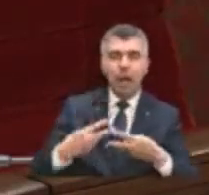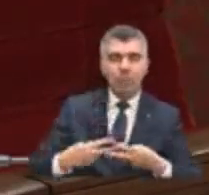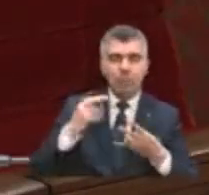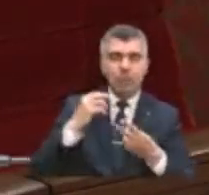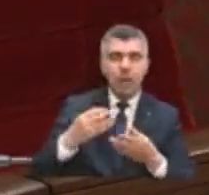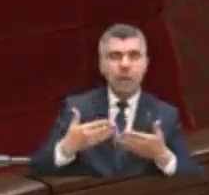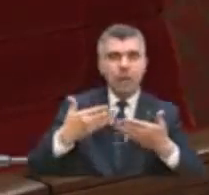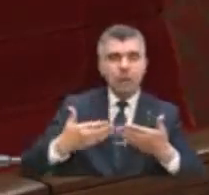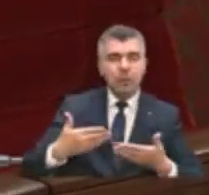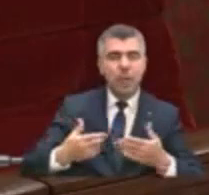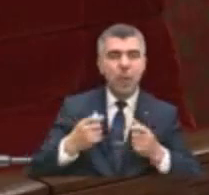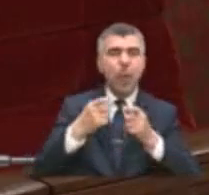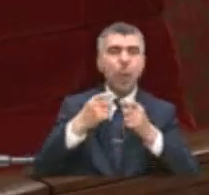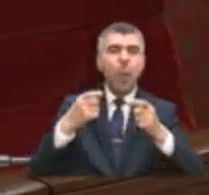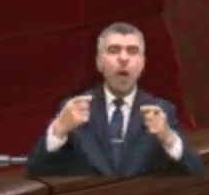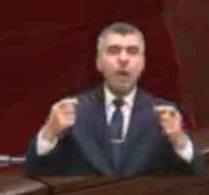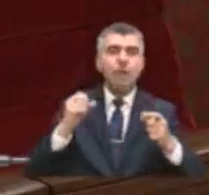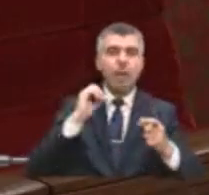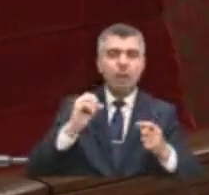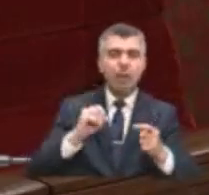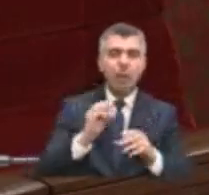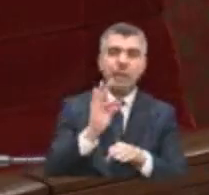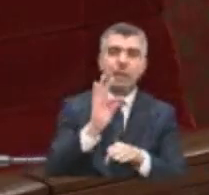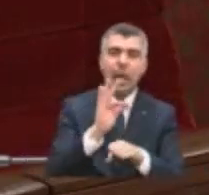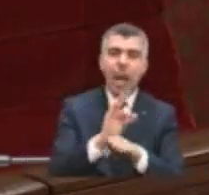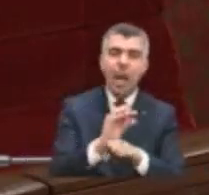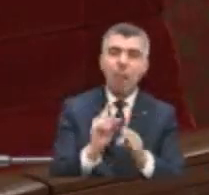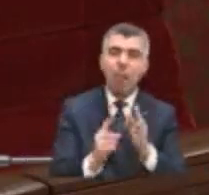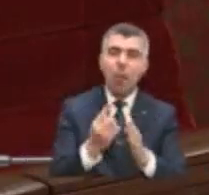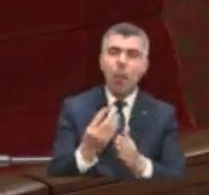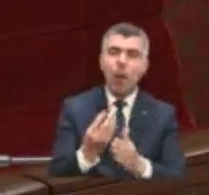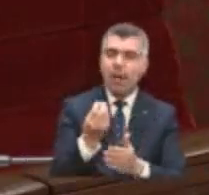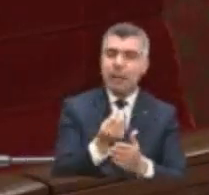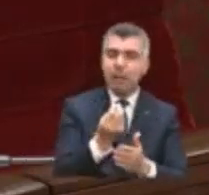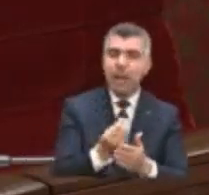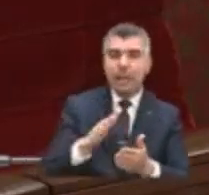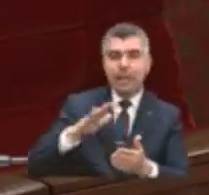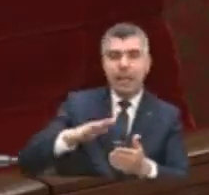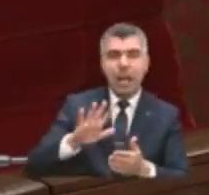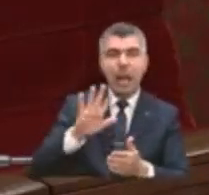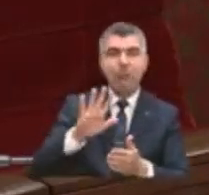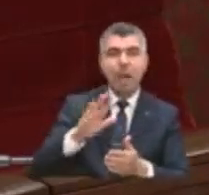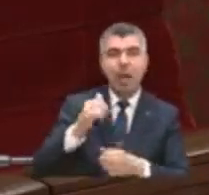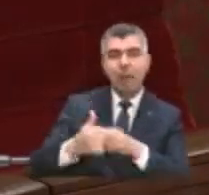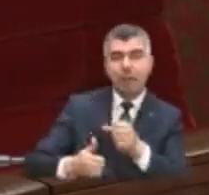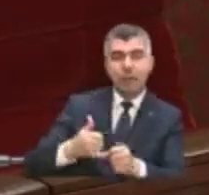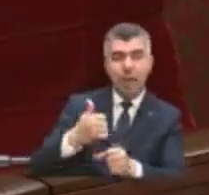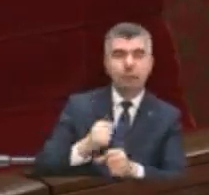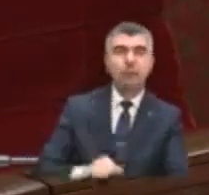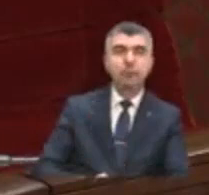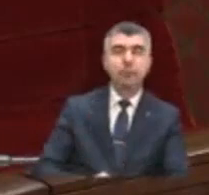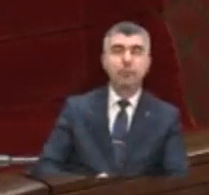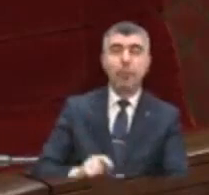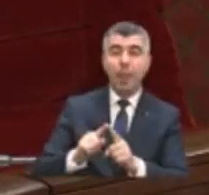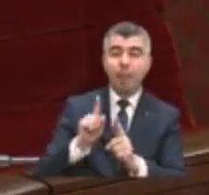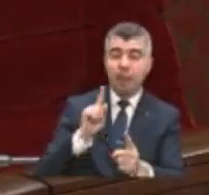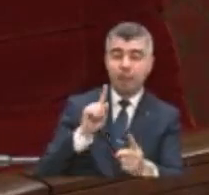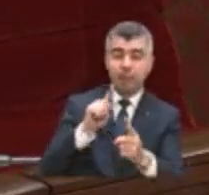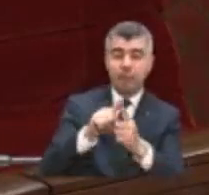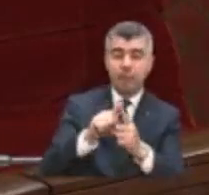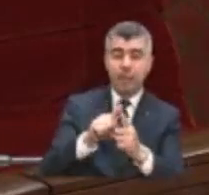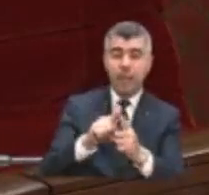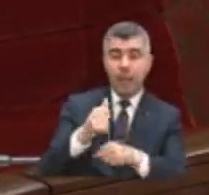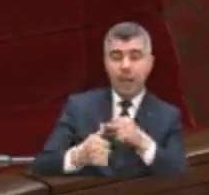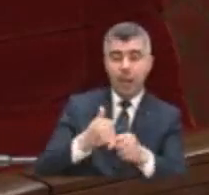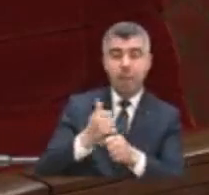الان تنوسعوا المجال ديال هذا التعليم الاولي وتنركزوا على الجوده ديال التعليم الاولي. ثانيا، التركيز على التعليم الابتدائي